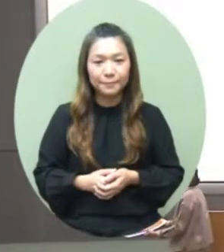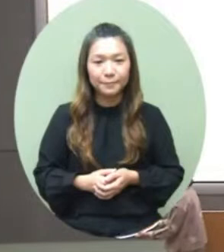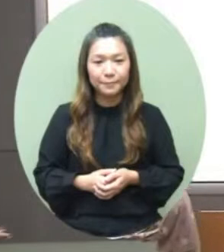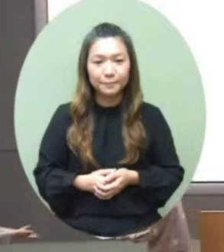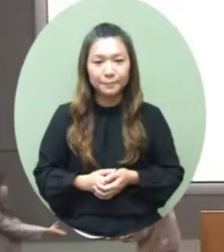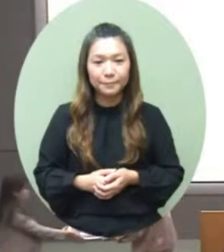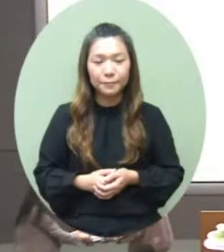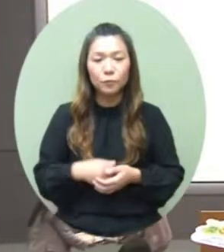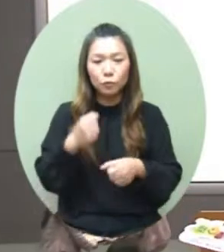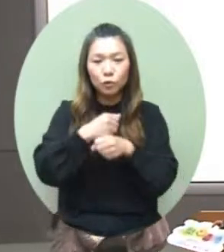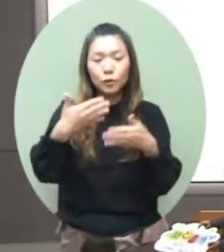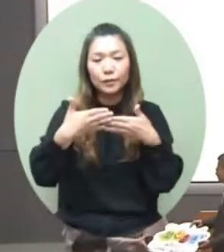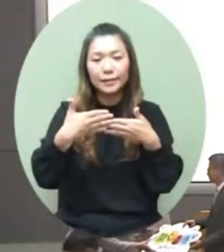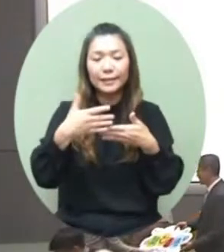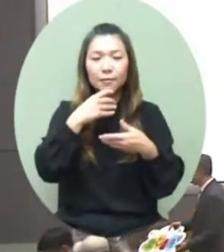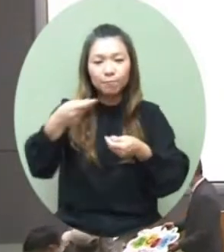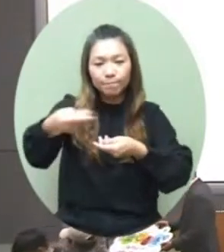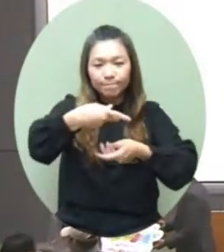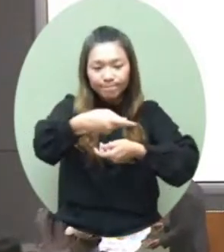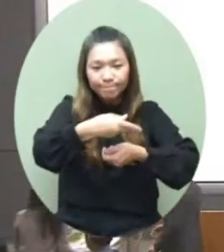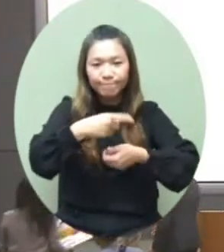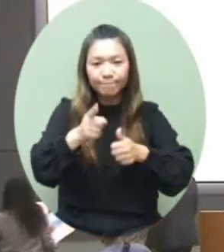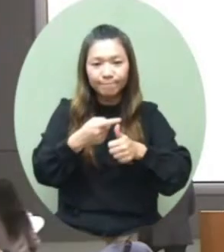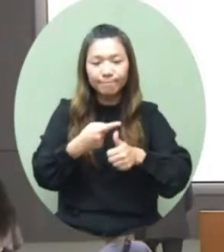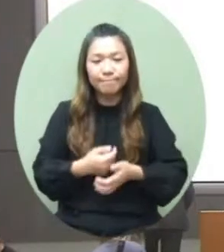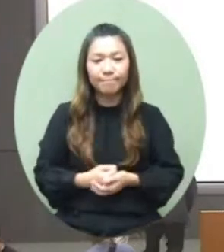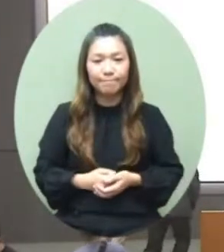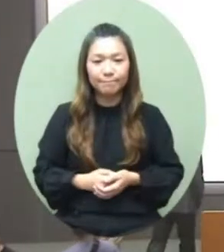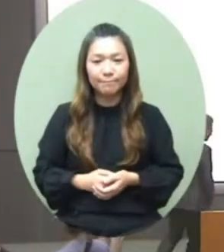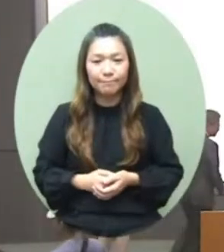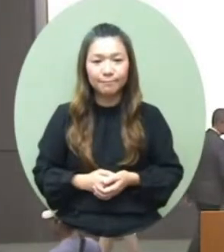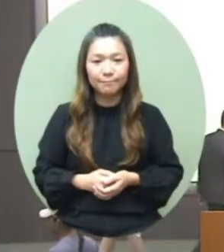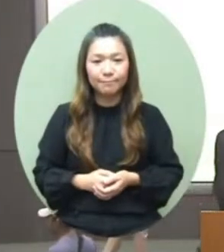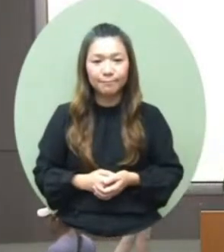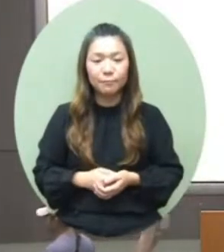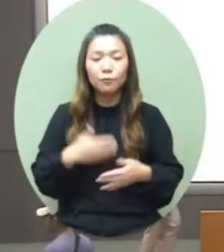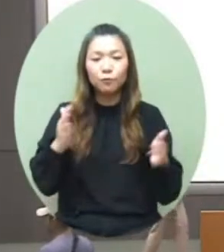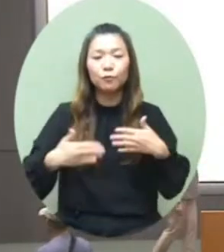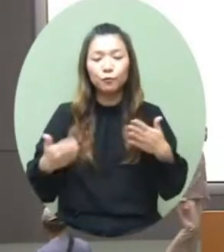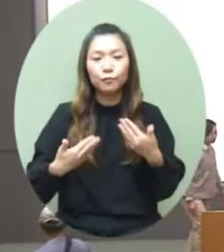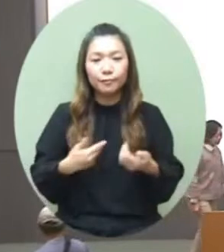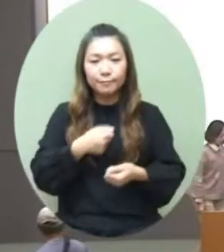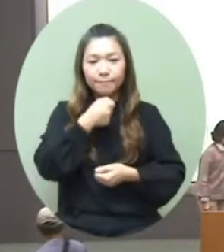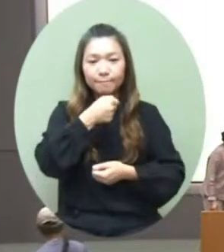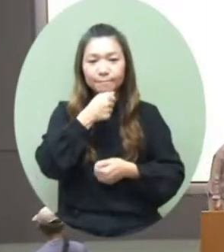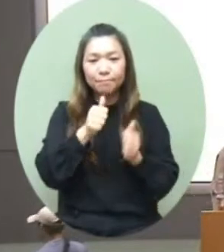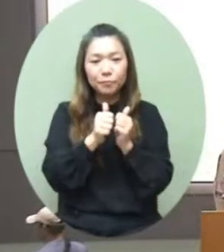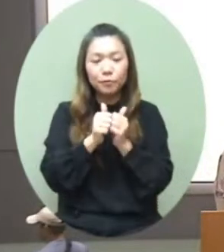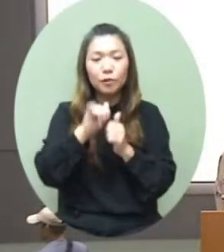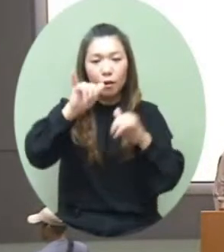Thank you. 请同事收翻啲道具。 Okay, let us put the props back.